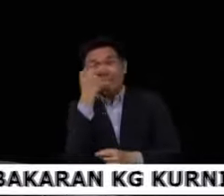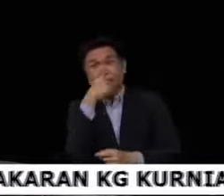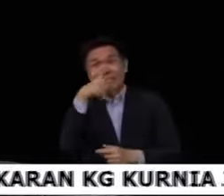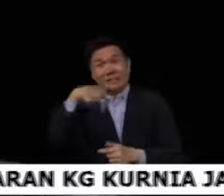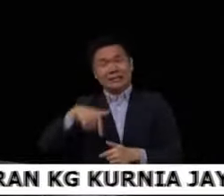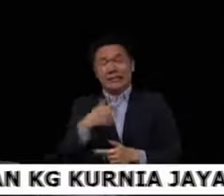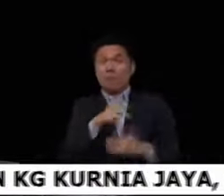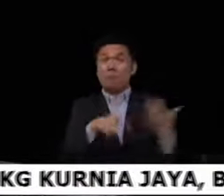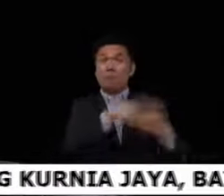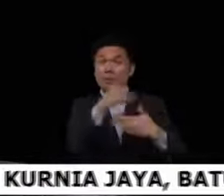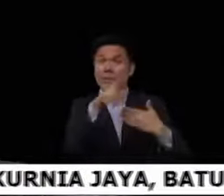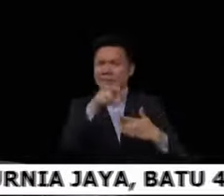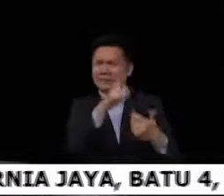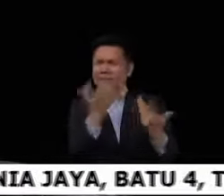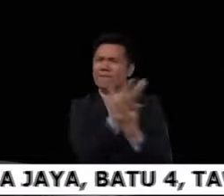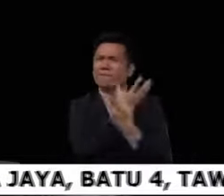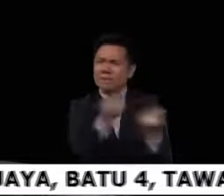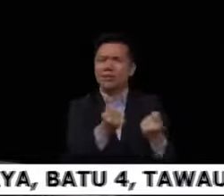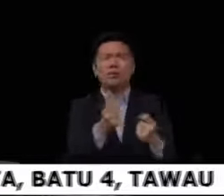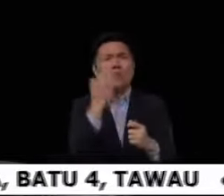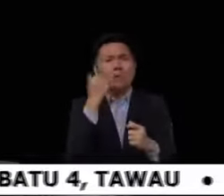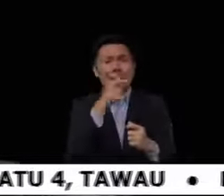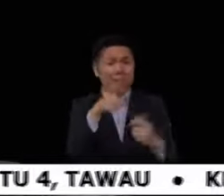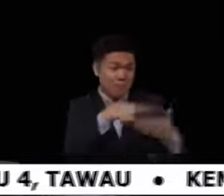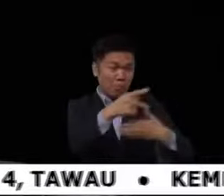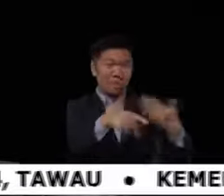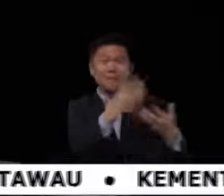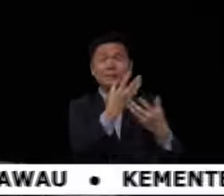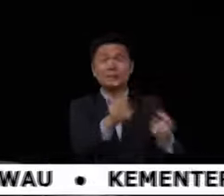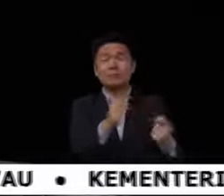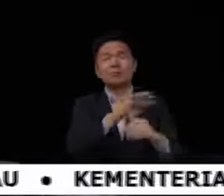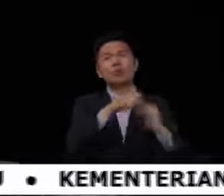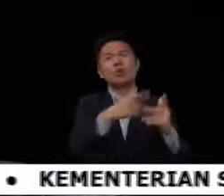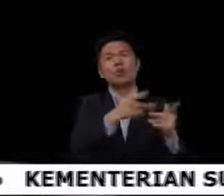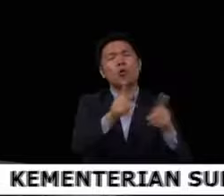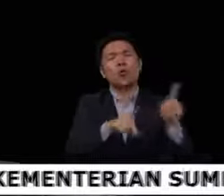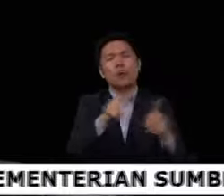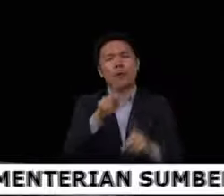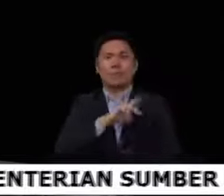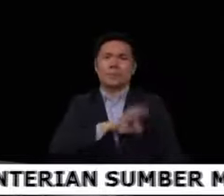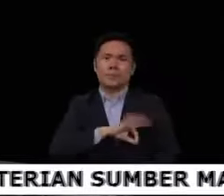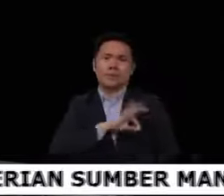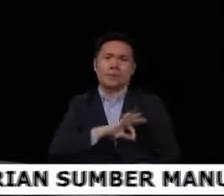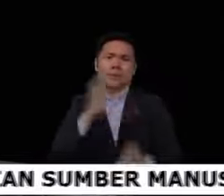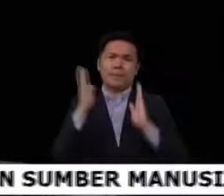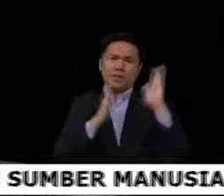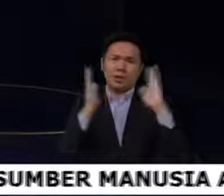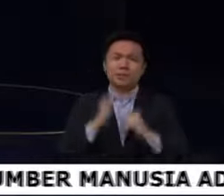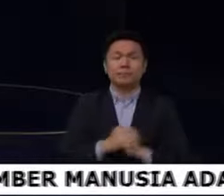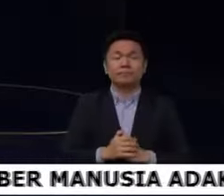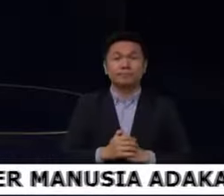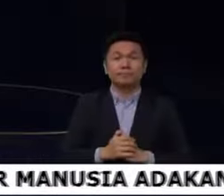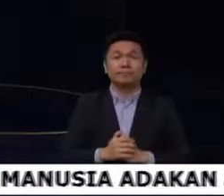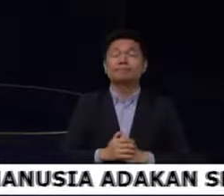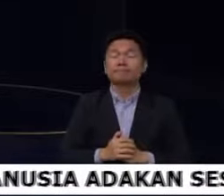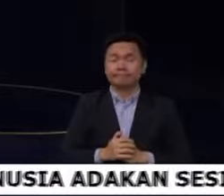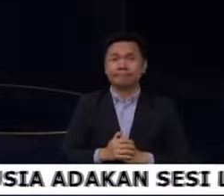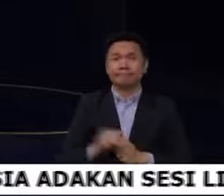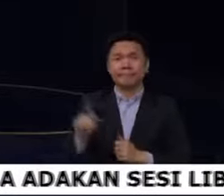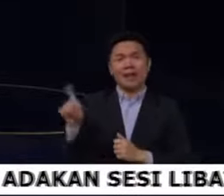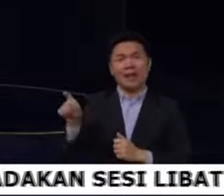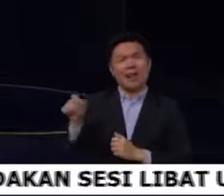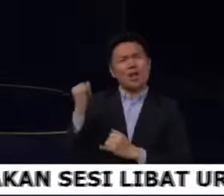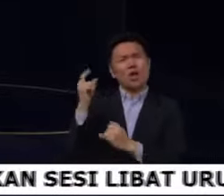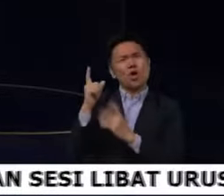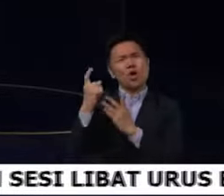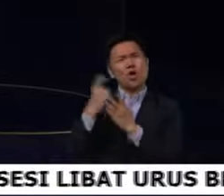ya Project itu mesti siap sebagai siapkan proyek itu adalah untuk kemudahan pada rakyat kita temannya soale Menko salah